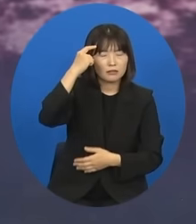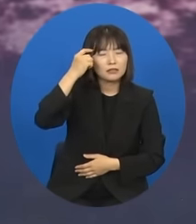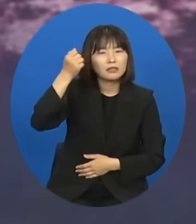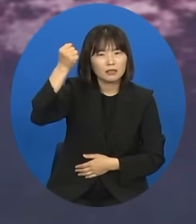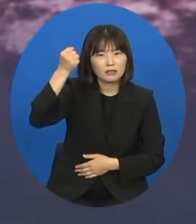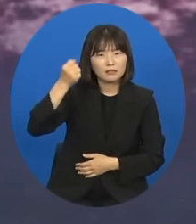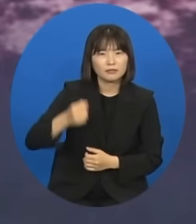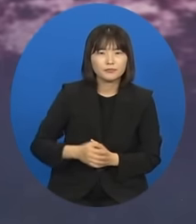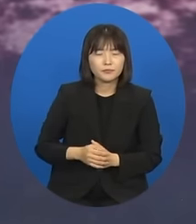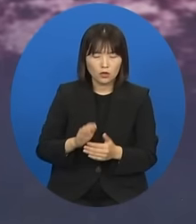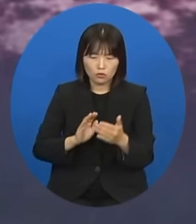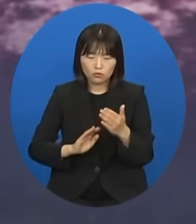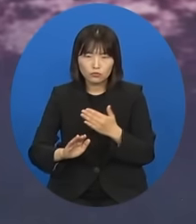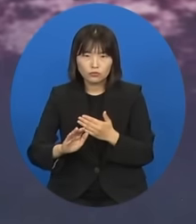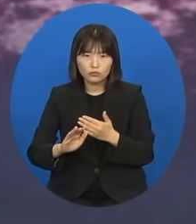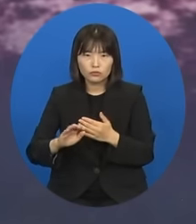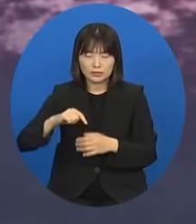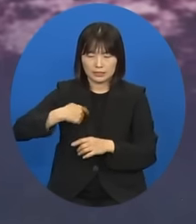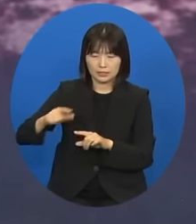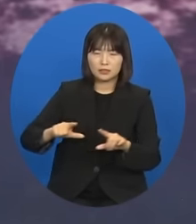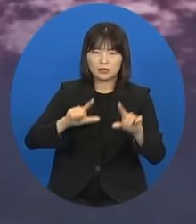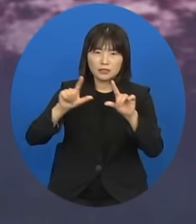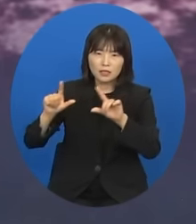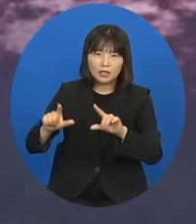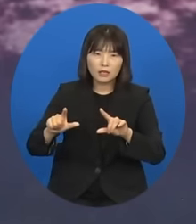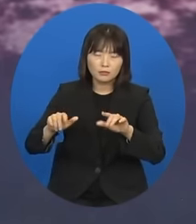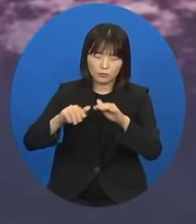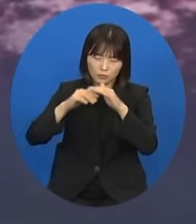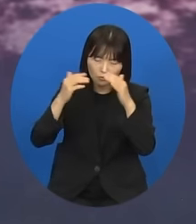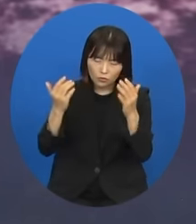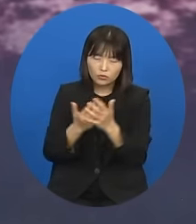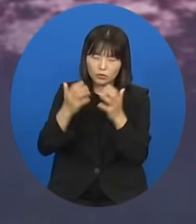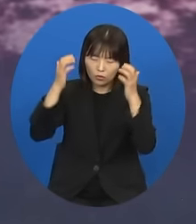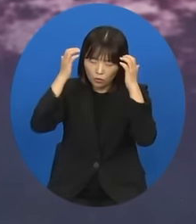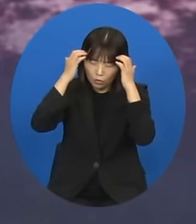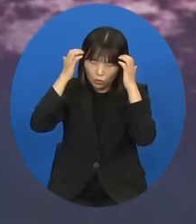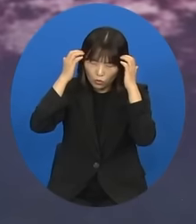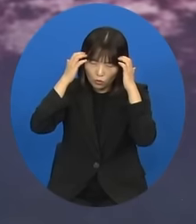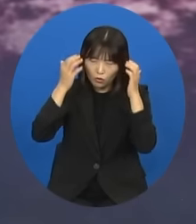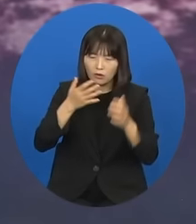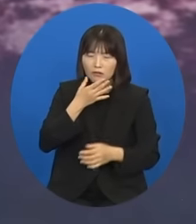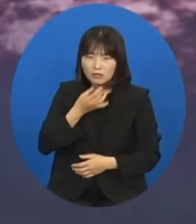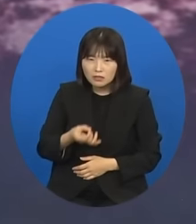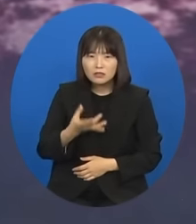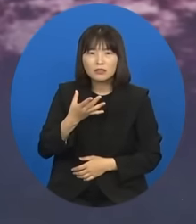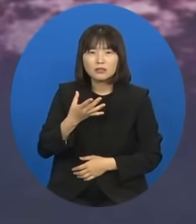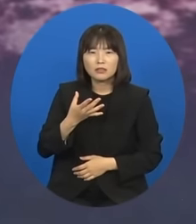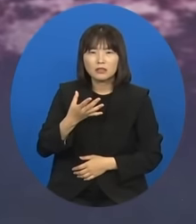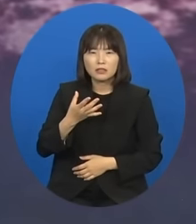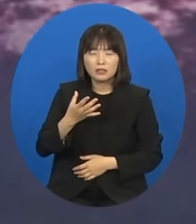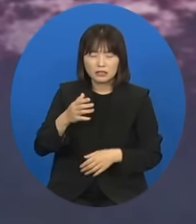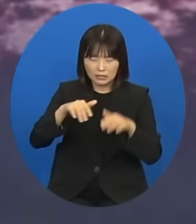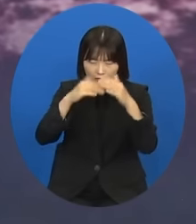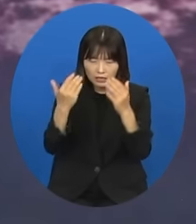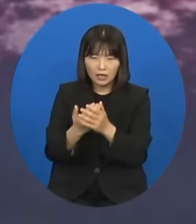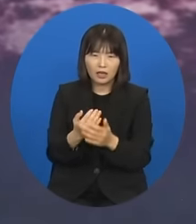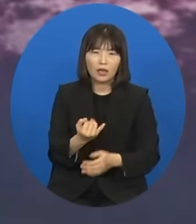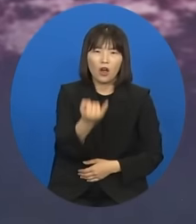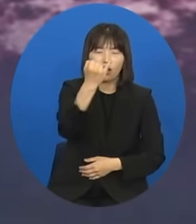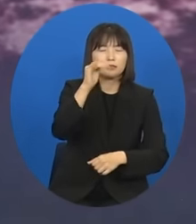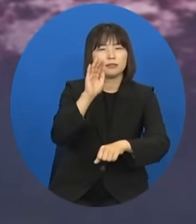이후로 자신의 삶에서 일어나는 모든 고통과 부과 실패는 누구 탓 언니